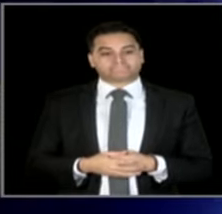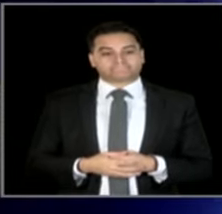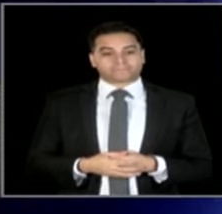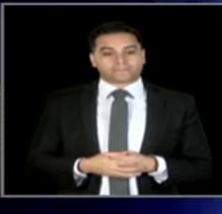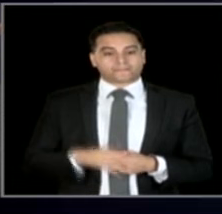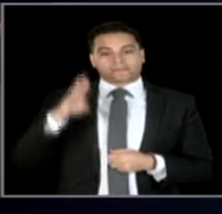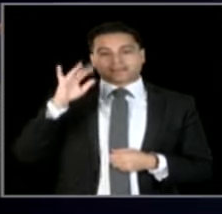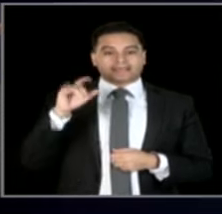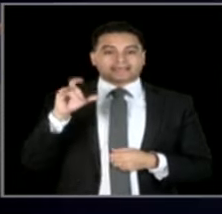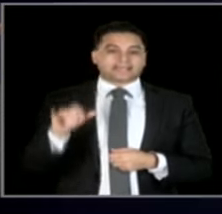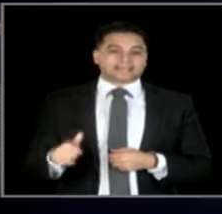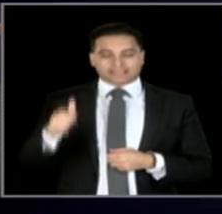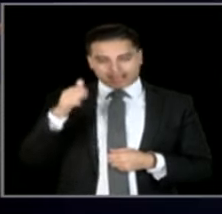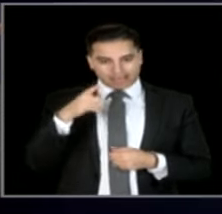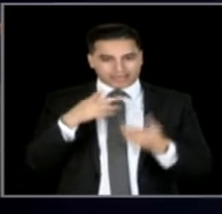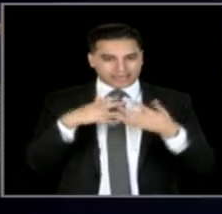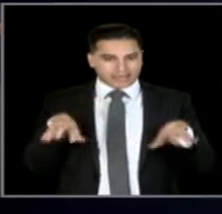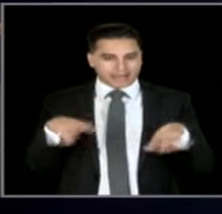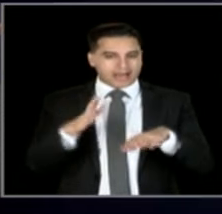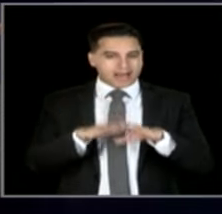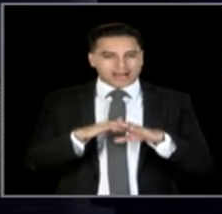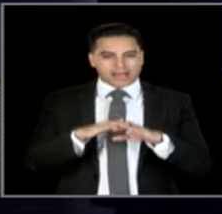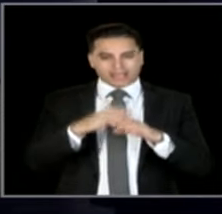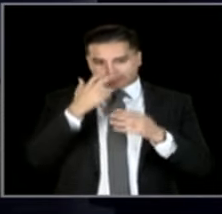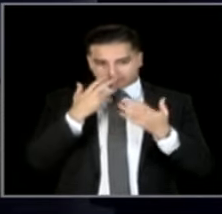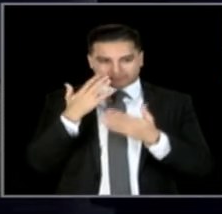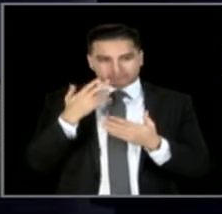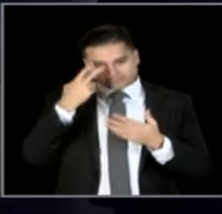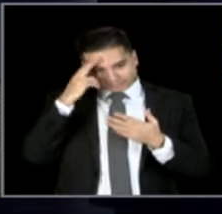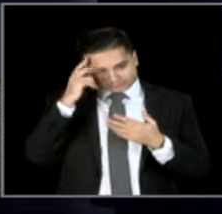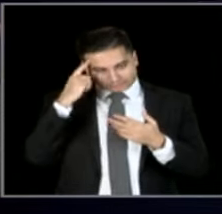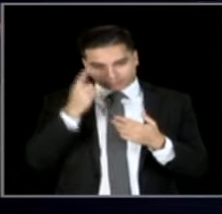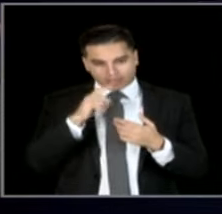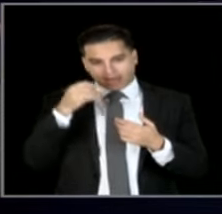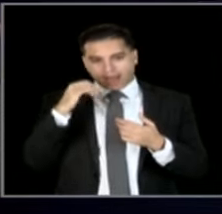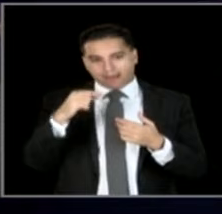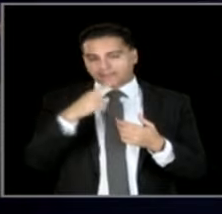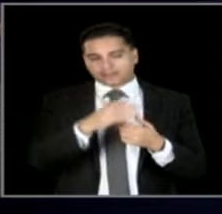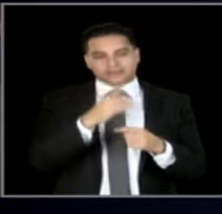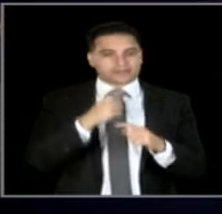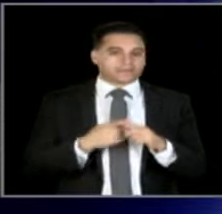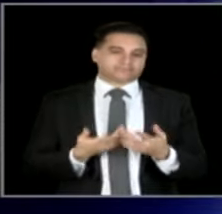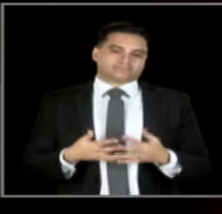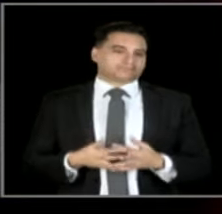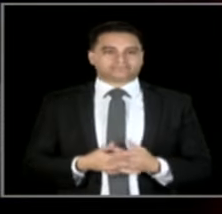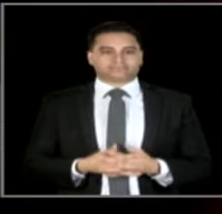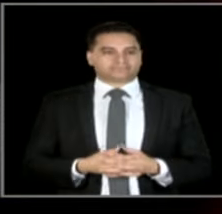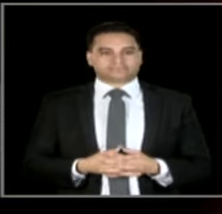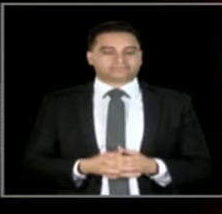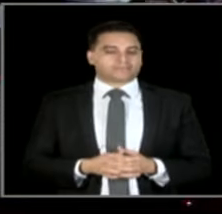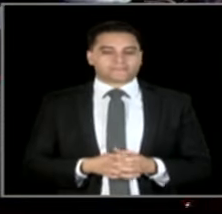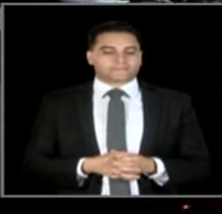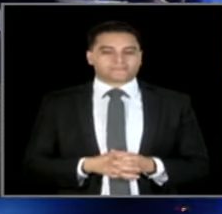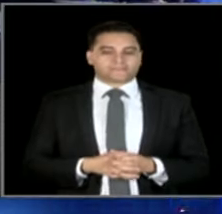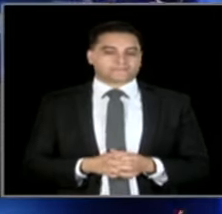كينيا. كينيا انفصلت عن مين في التسعينيات؟ أحمد أيمن. إجابة خاطئة.